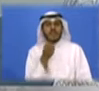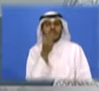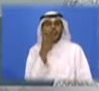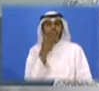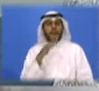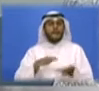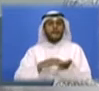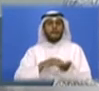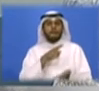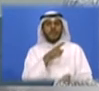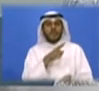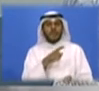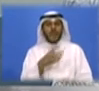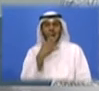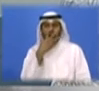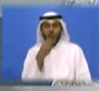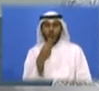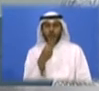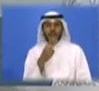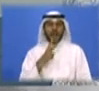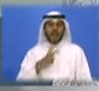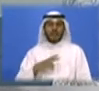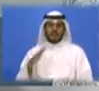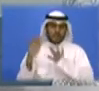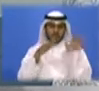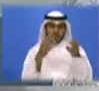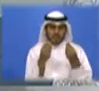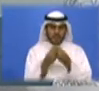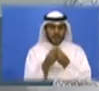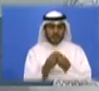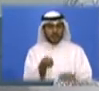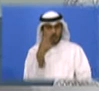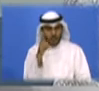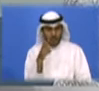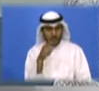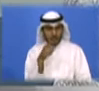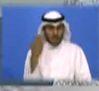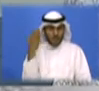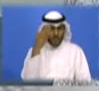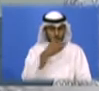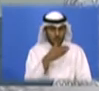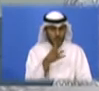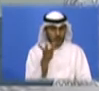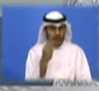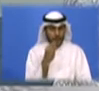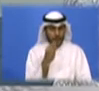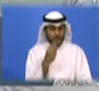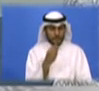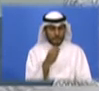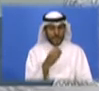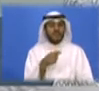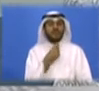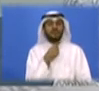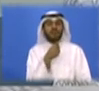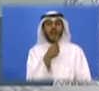الصحي لمواطنات حولي والعاصمة. يوم 27 أكتوبر لمركز النعيم